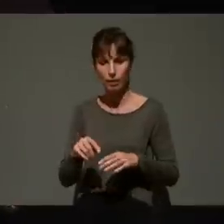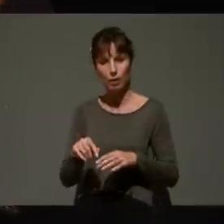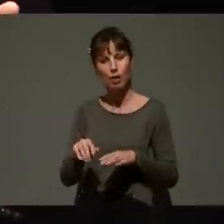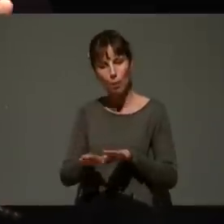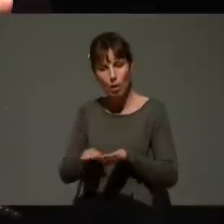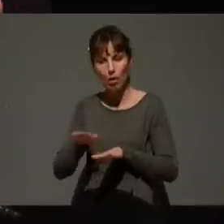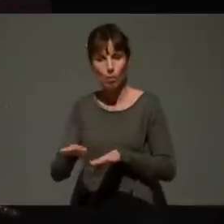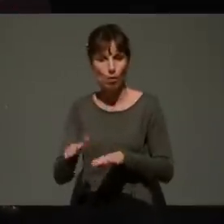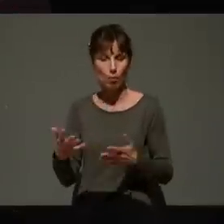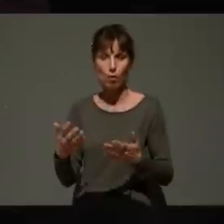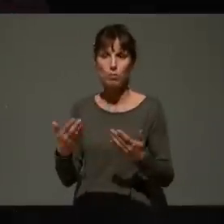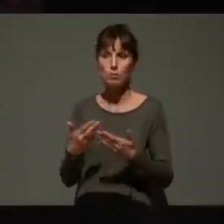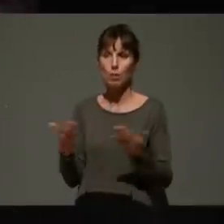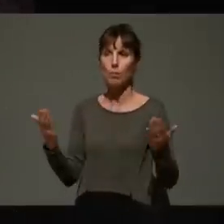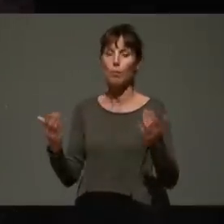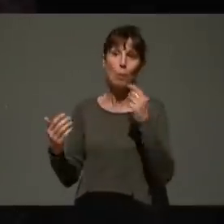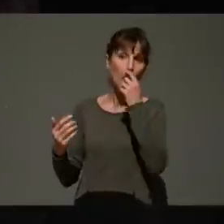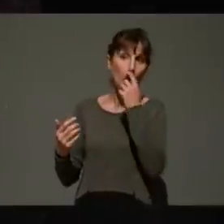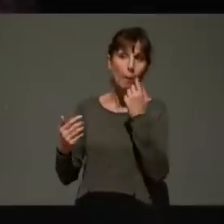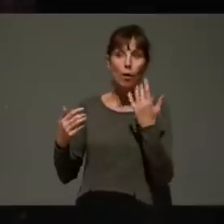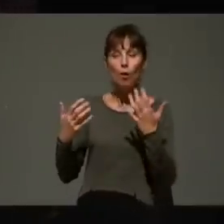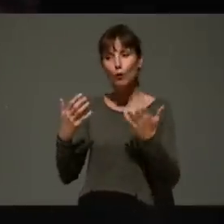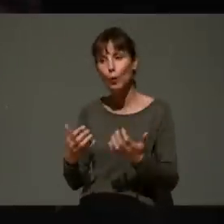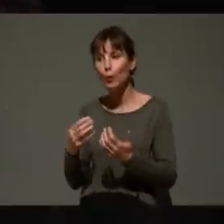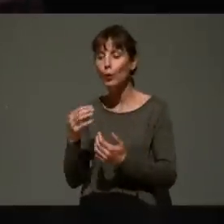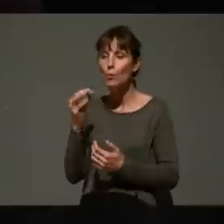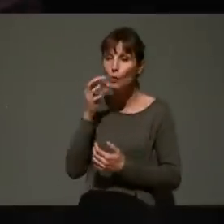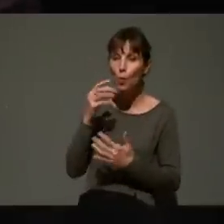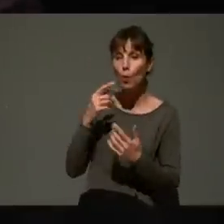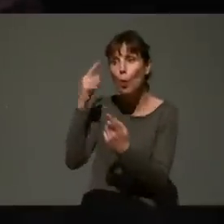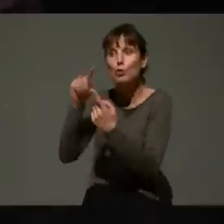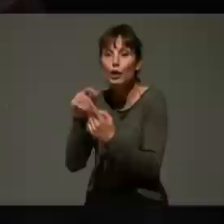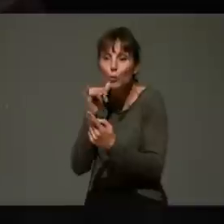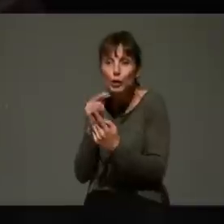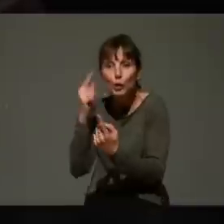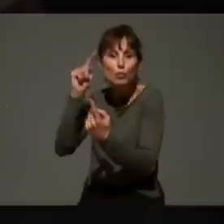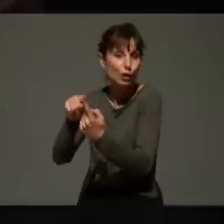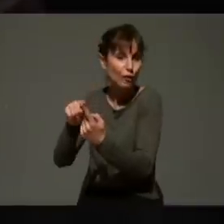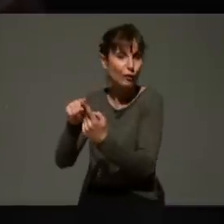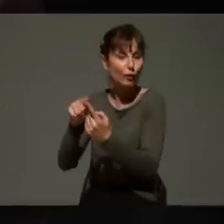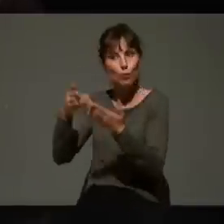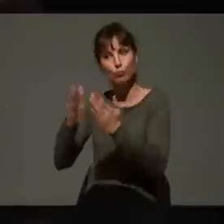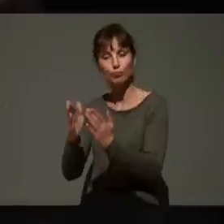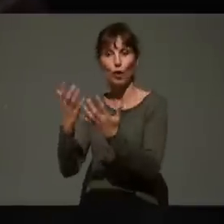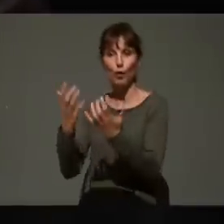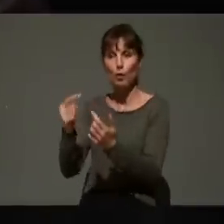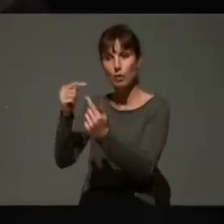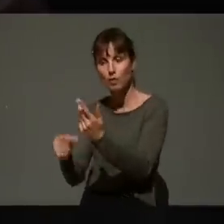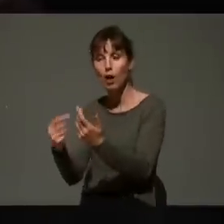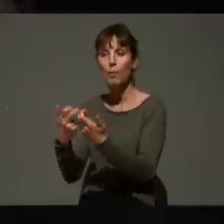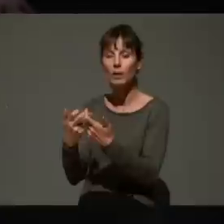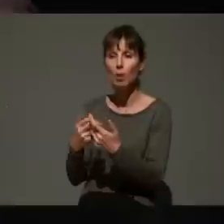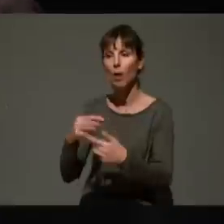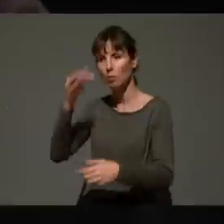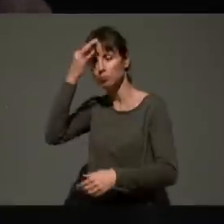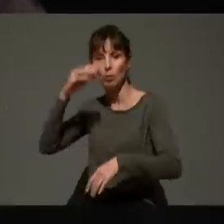temps, si on veut vraiment aller vers une performance, parce que chacun peut avoir un objectif de performance, hein, de 2 heures et quelques